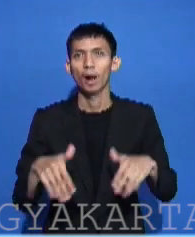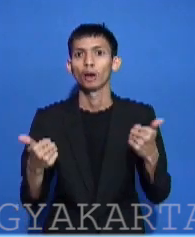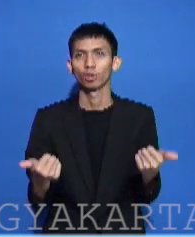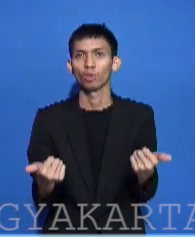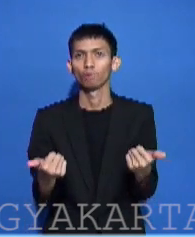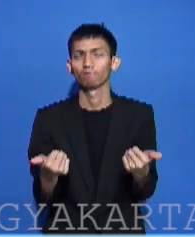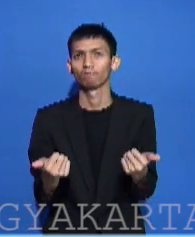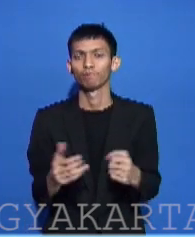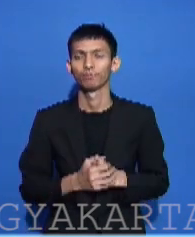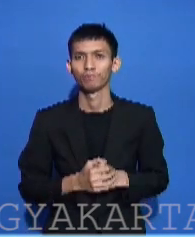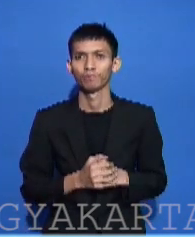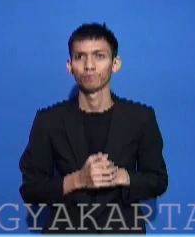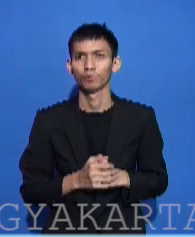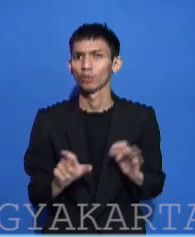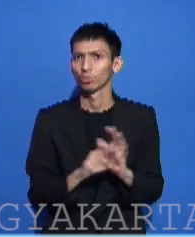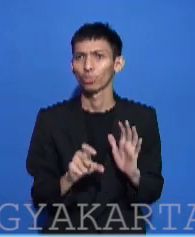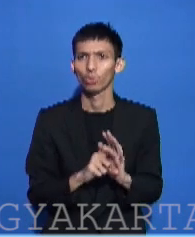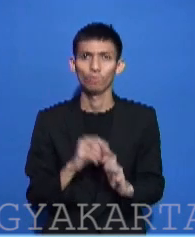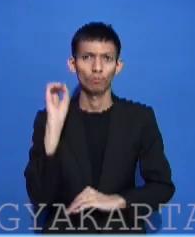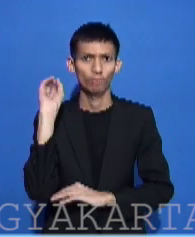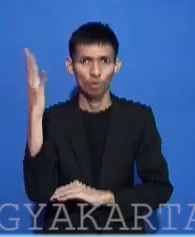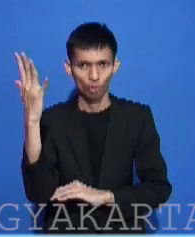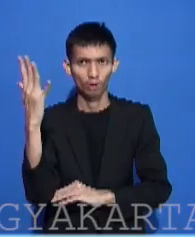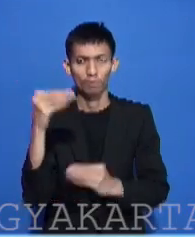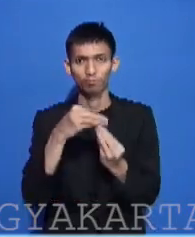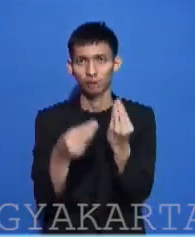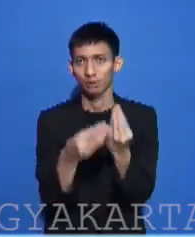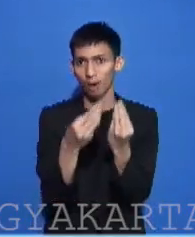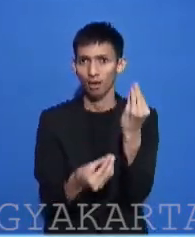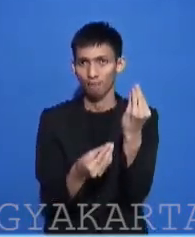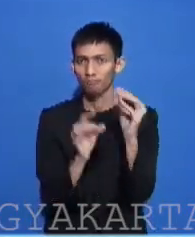kadosto tanduk pisang maniko werni jenis